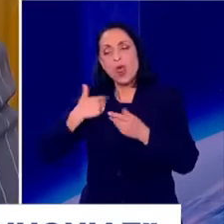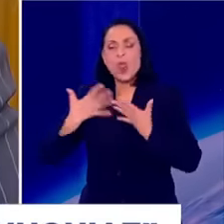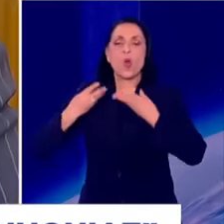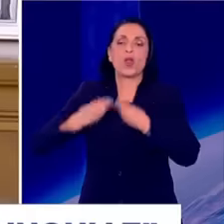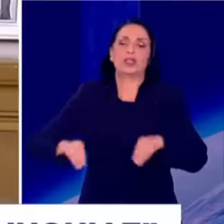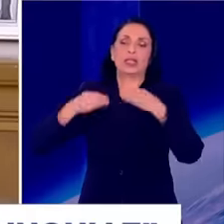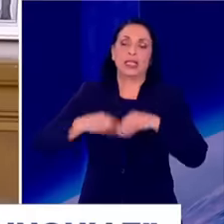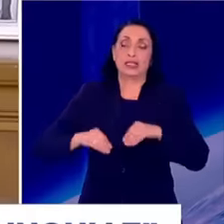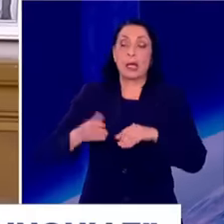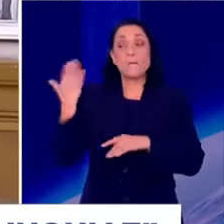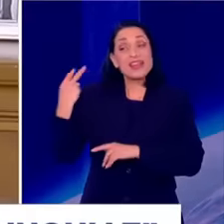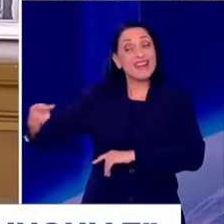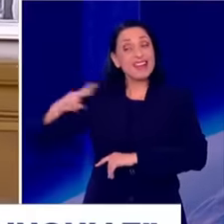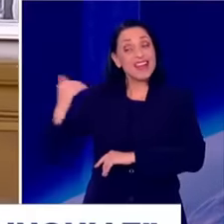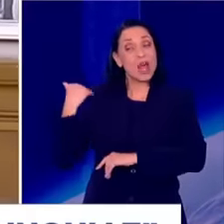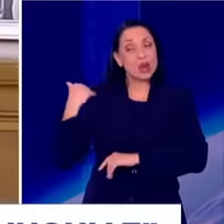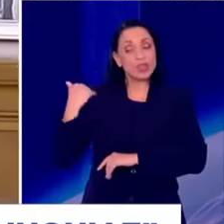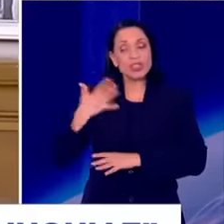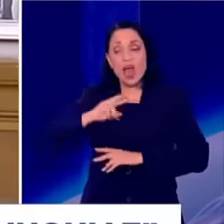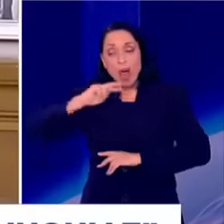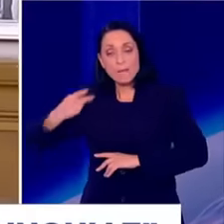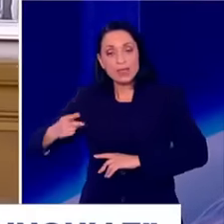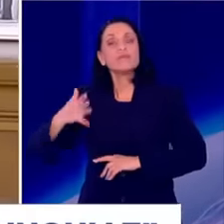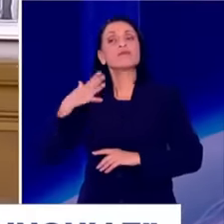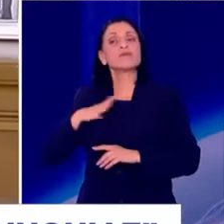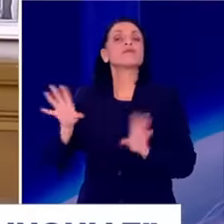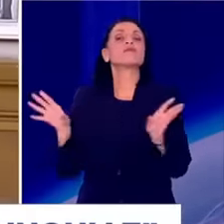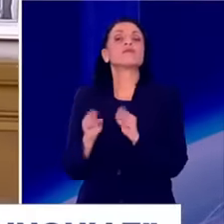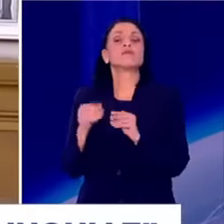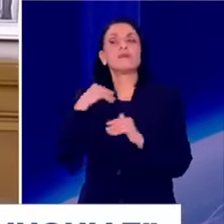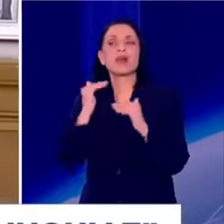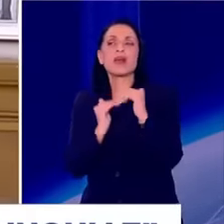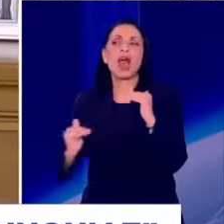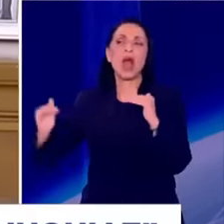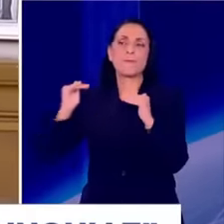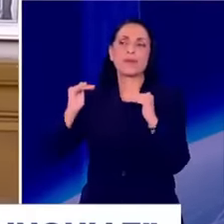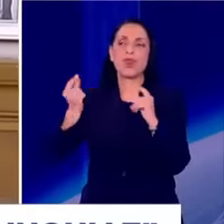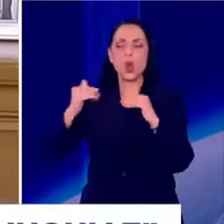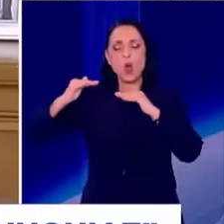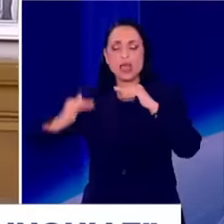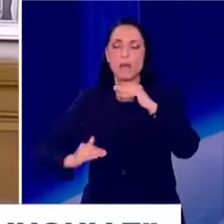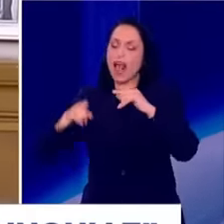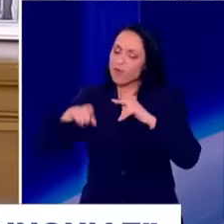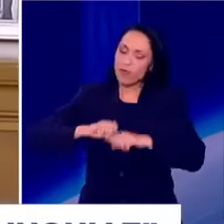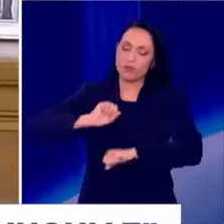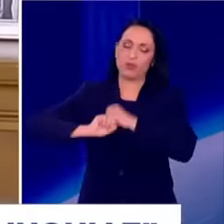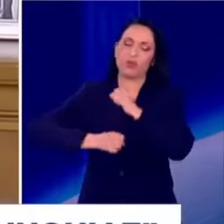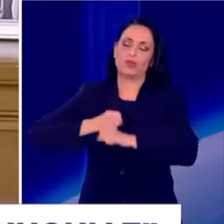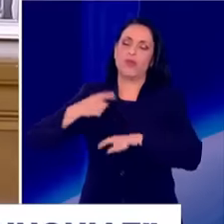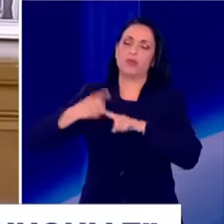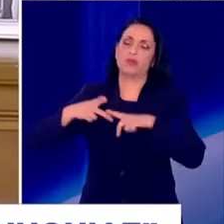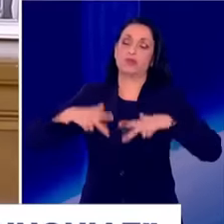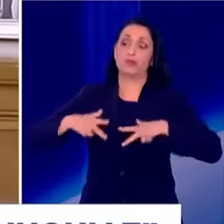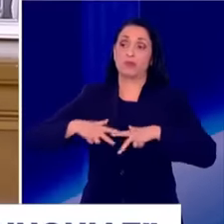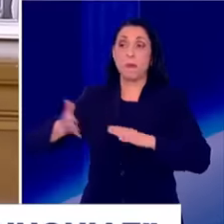σας και δεν θέλω να το αφήσω αναπάντητο, ότι εξακολουθεί το βιωτικό μας επίπεδο να είναι σχετικά χαμηλό. Μα αυτή είναι η μεγάλη προσπάθεια αυτής της κυβέρνησης. Η Ελλάδα πέρασε